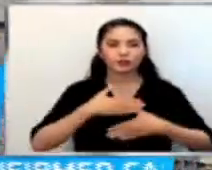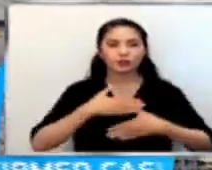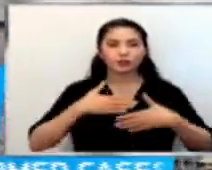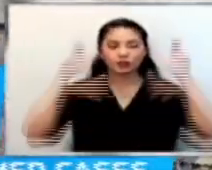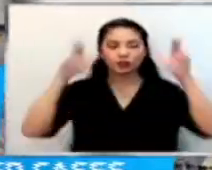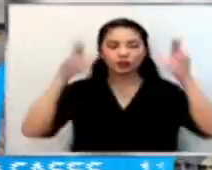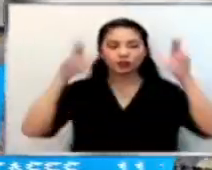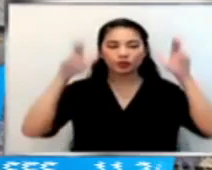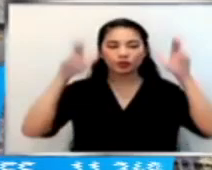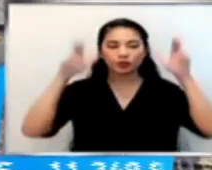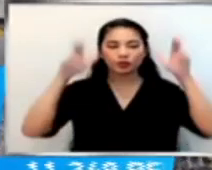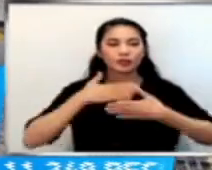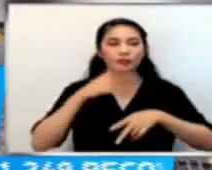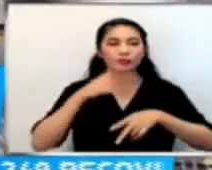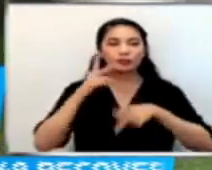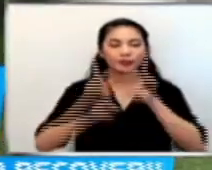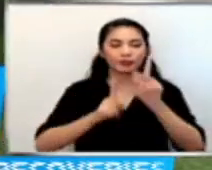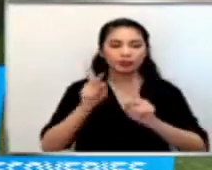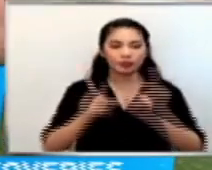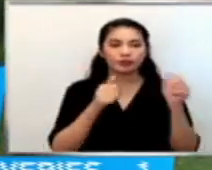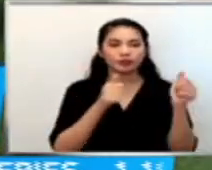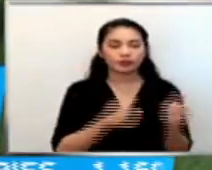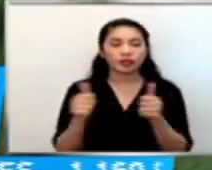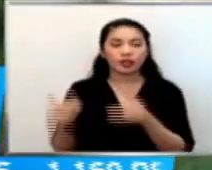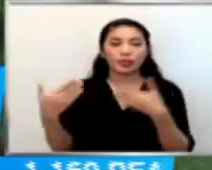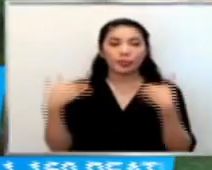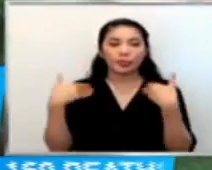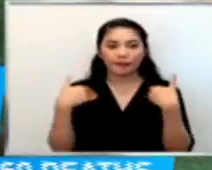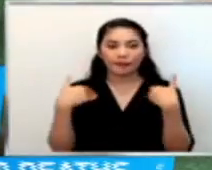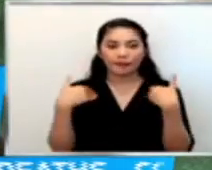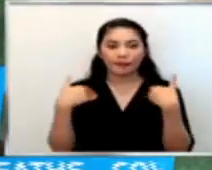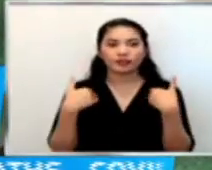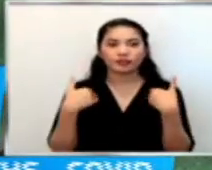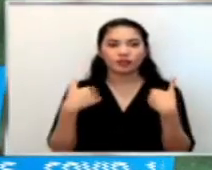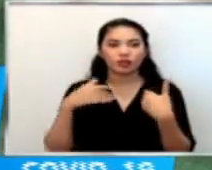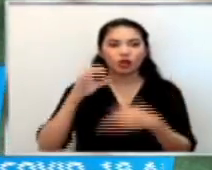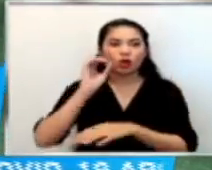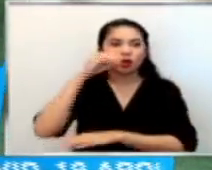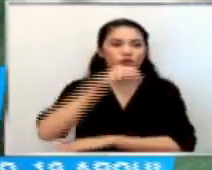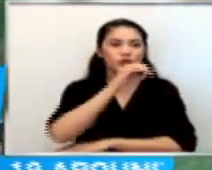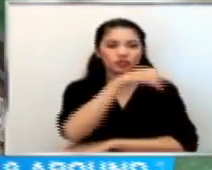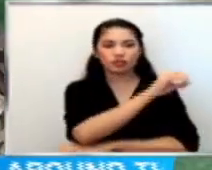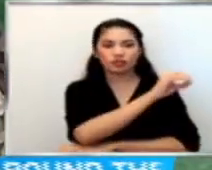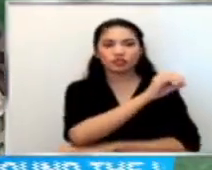sa kalesa tour, may alok din silang ostrich feeding at snake massage sa farm.